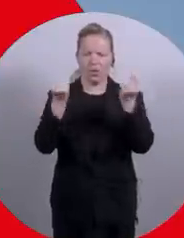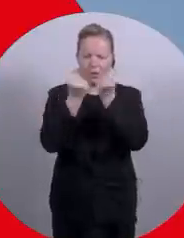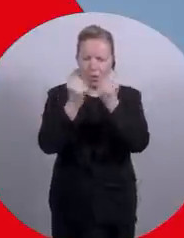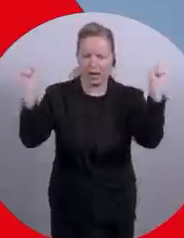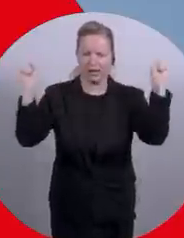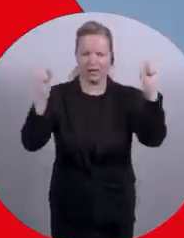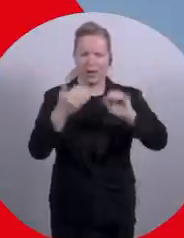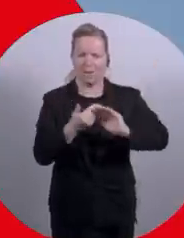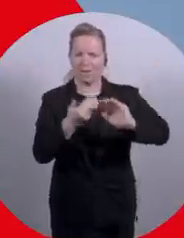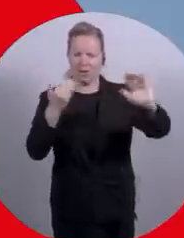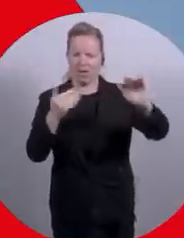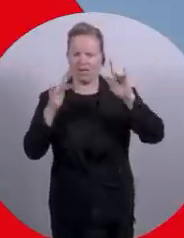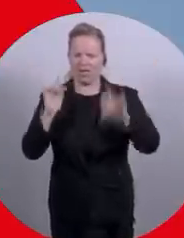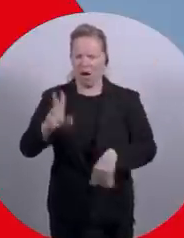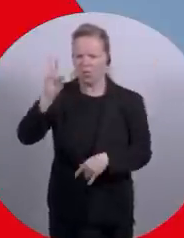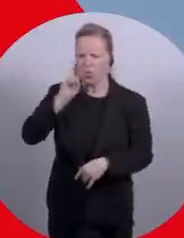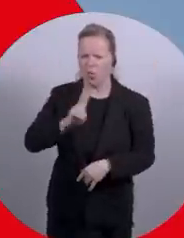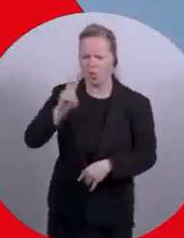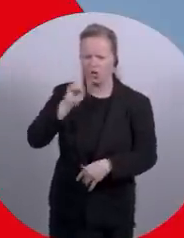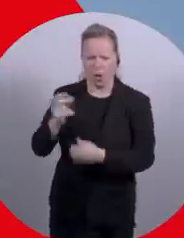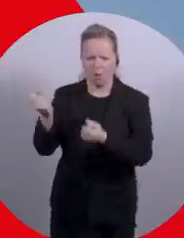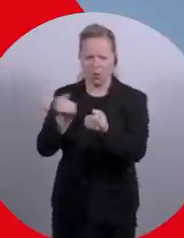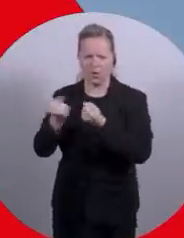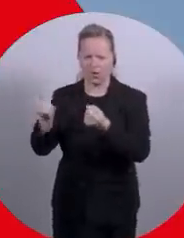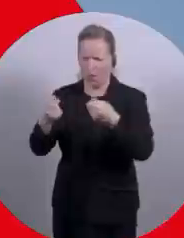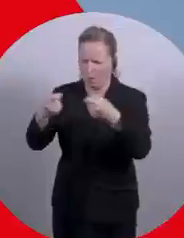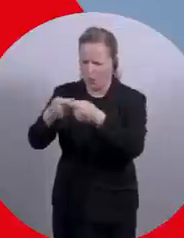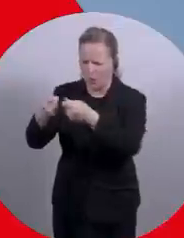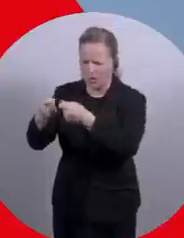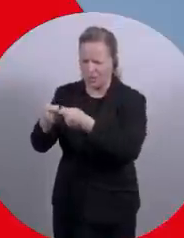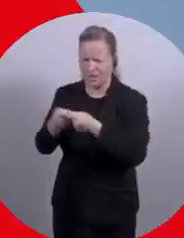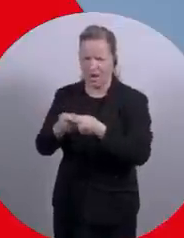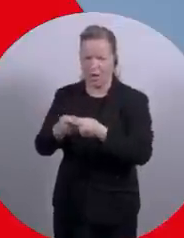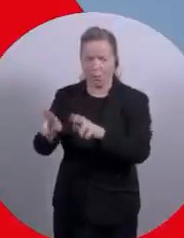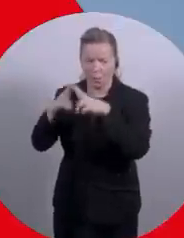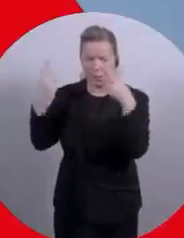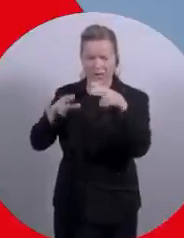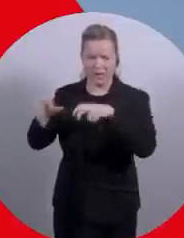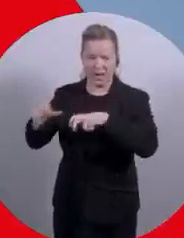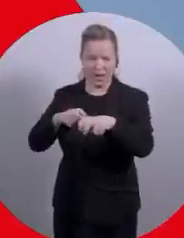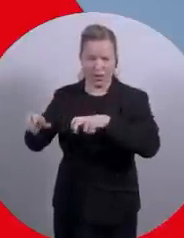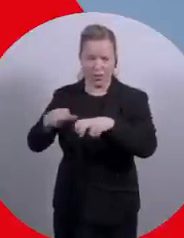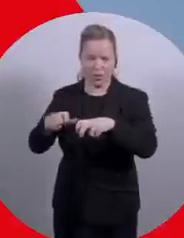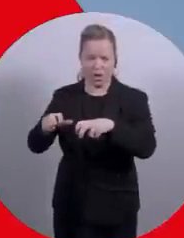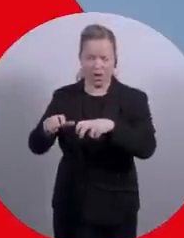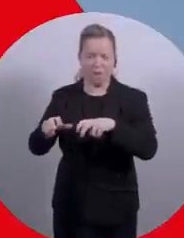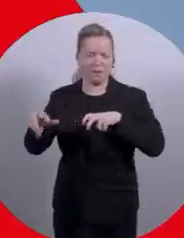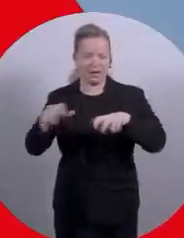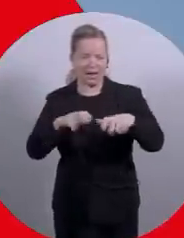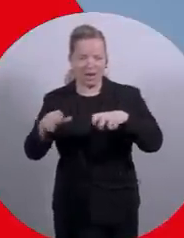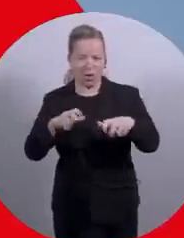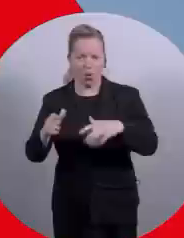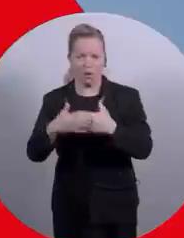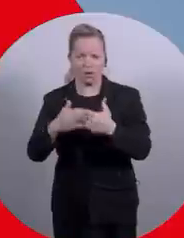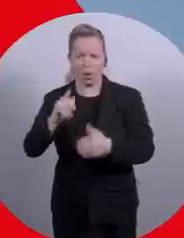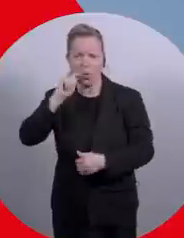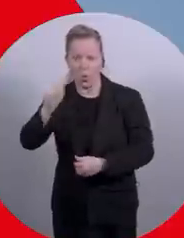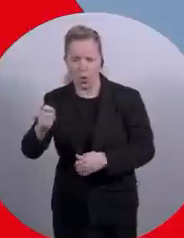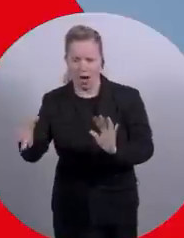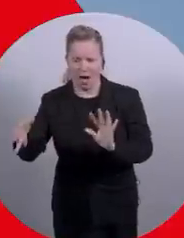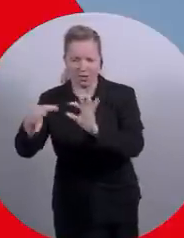politische Bündnisse seitens der Bundesregierung mit Regierungen wie in Ungarn